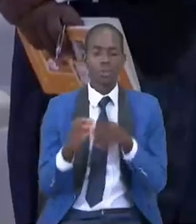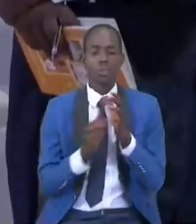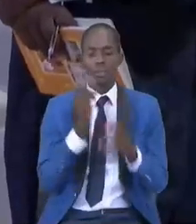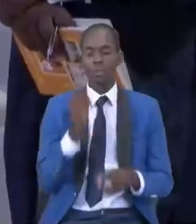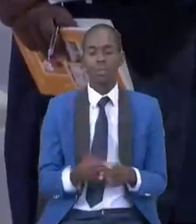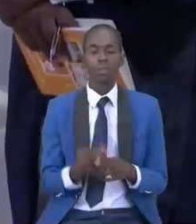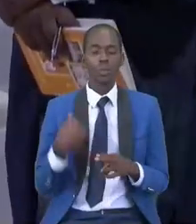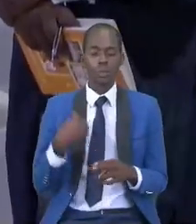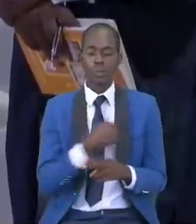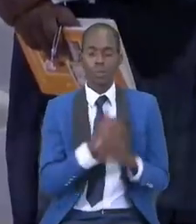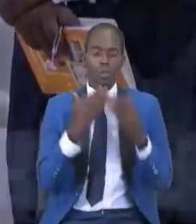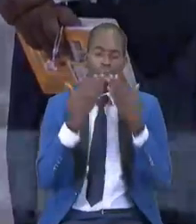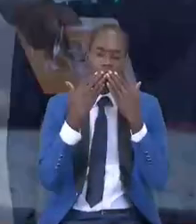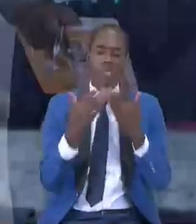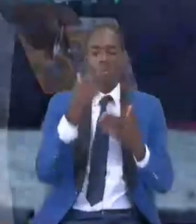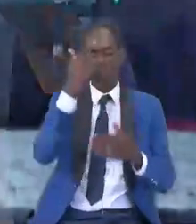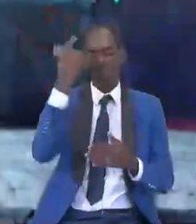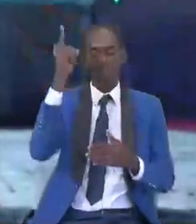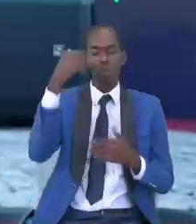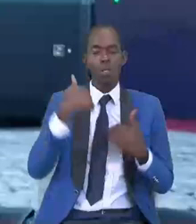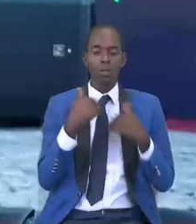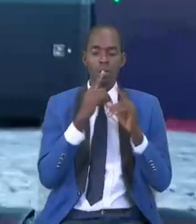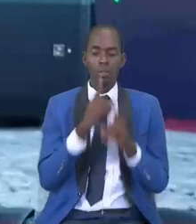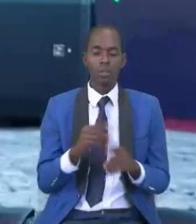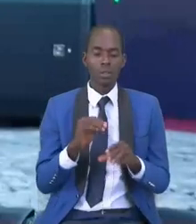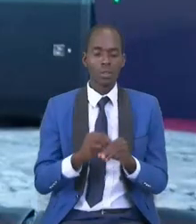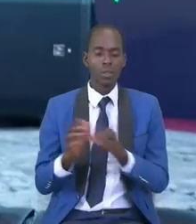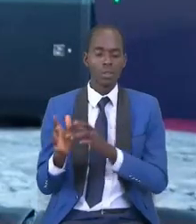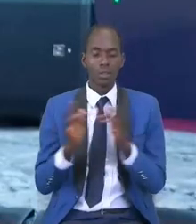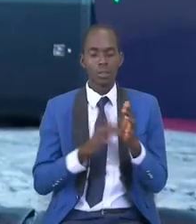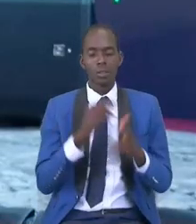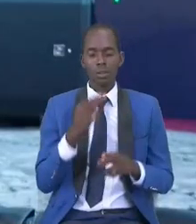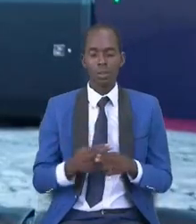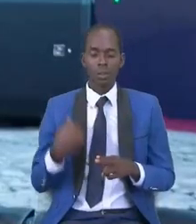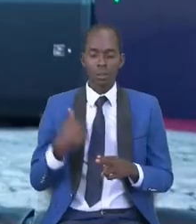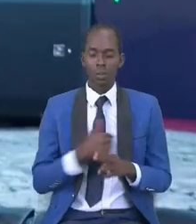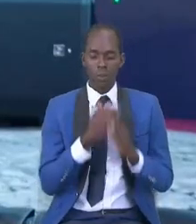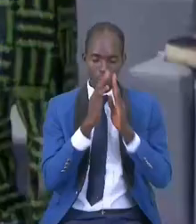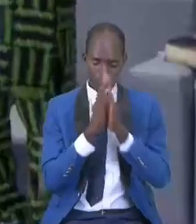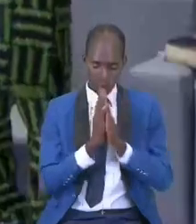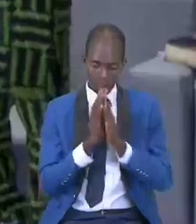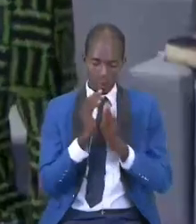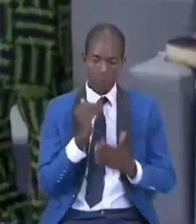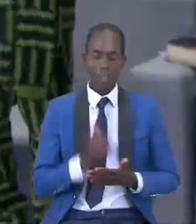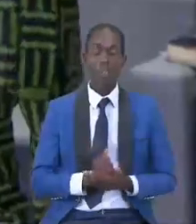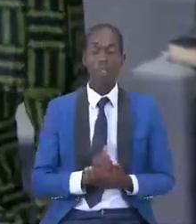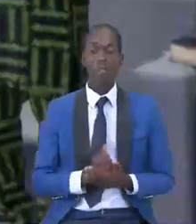de Jésus. Nous te remercions pour l'exaucement. Au nom de Jésus, nous